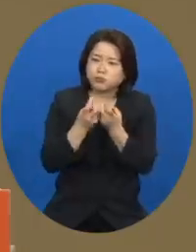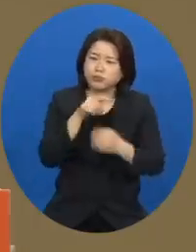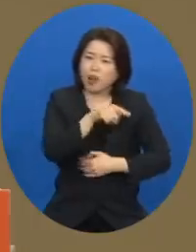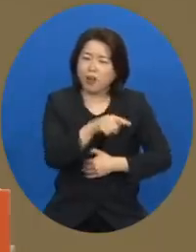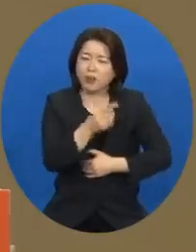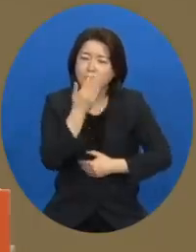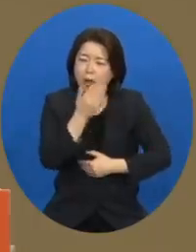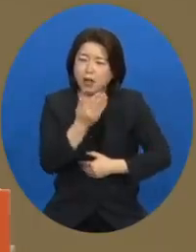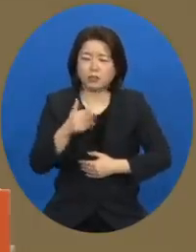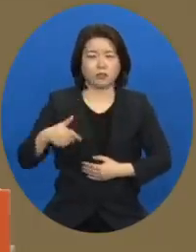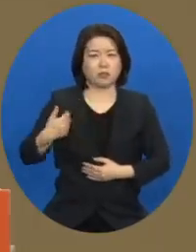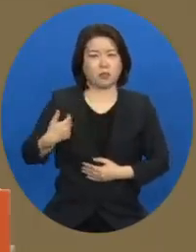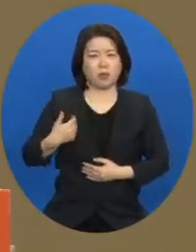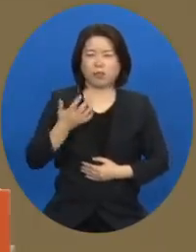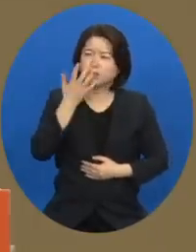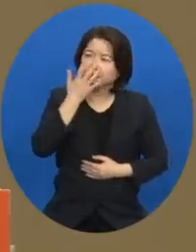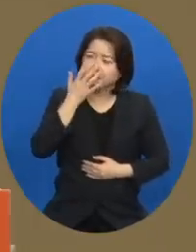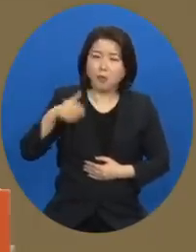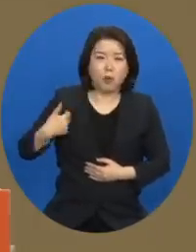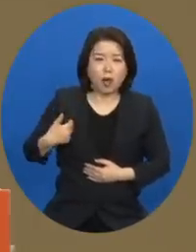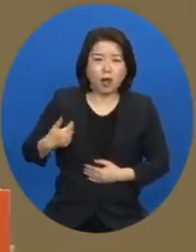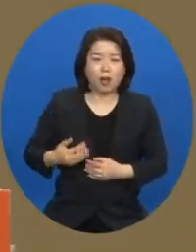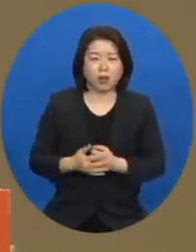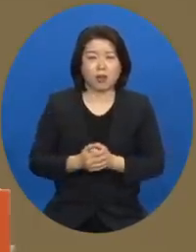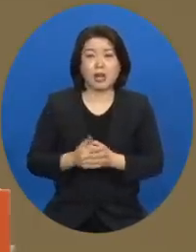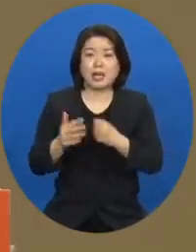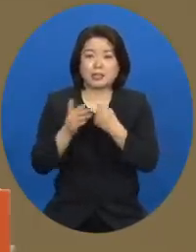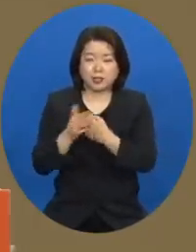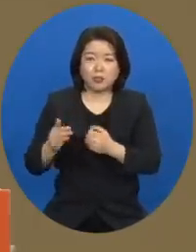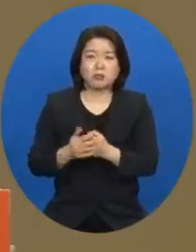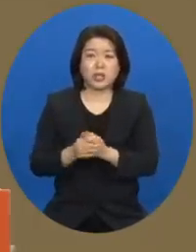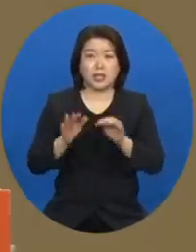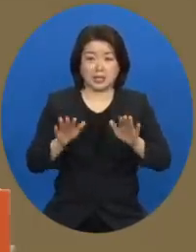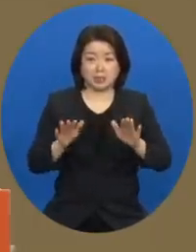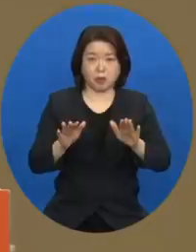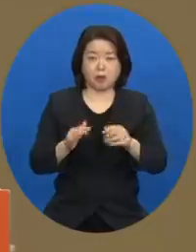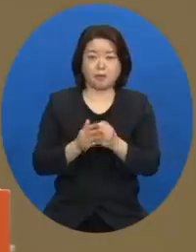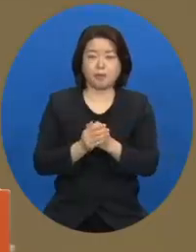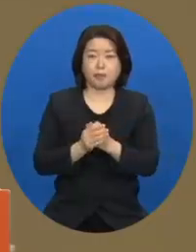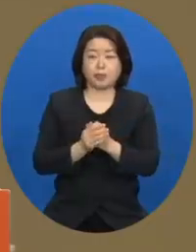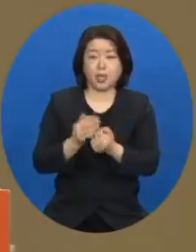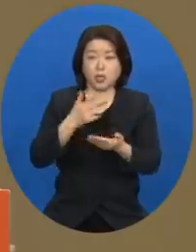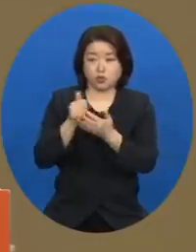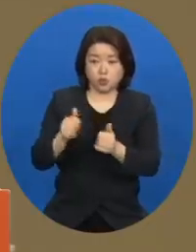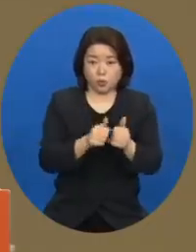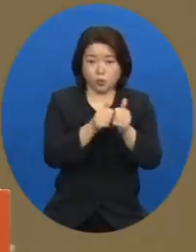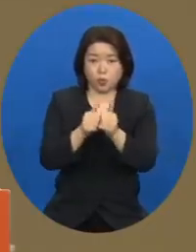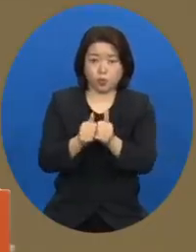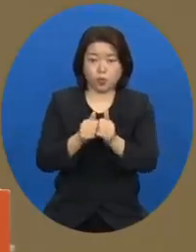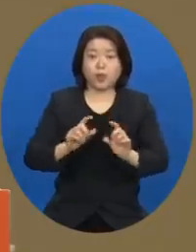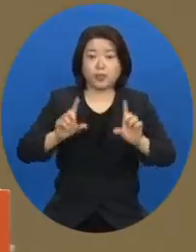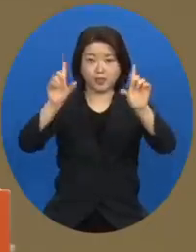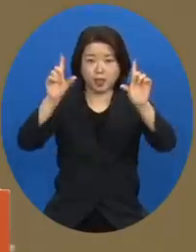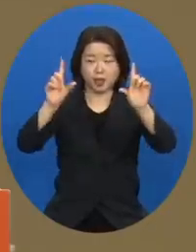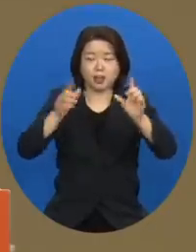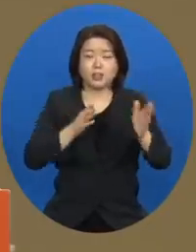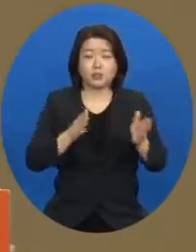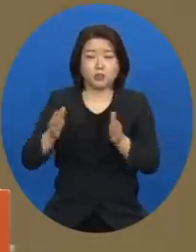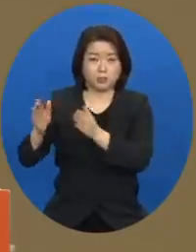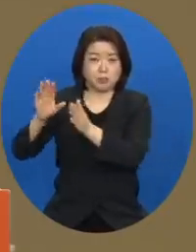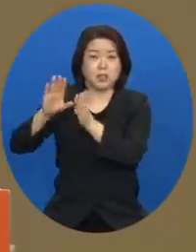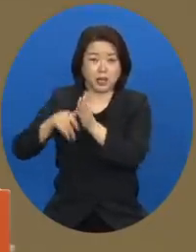되는지를 모르겠습니다. 그래서 이번 위드 지저스 데이 주일을